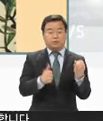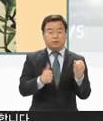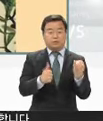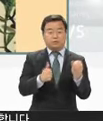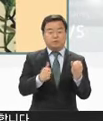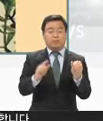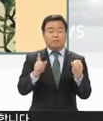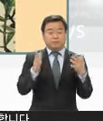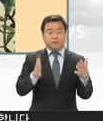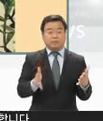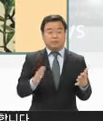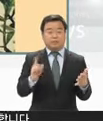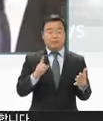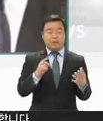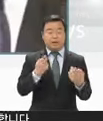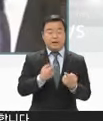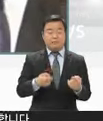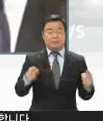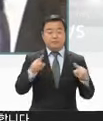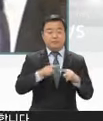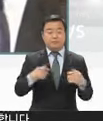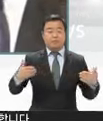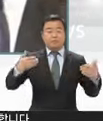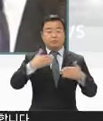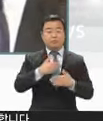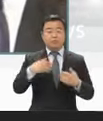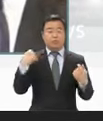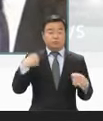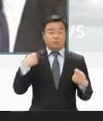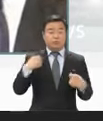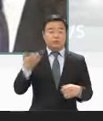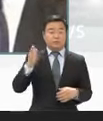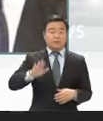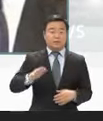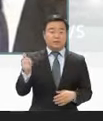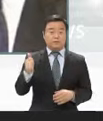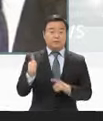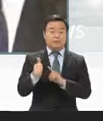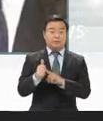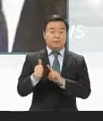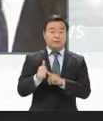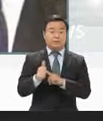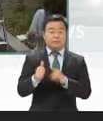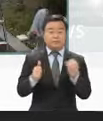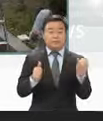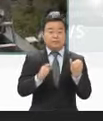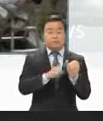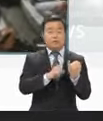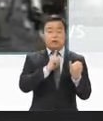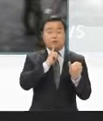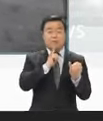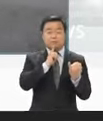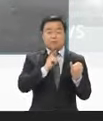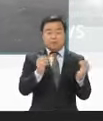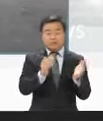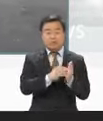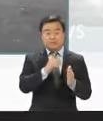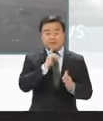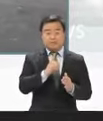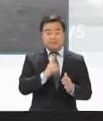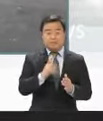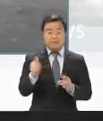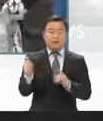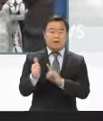부인하고 같이 마주 앉아 껴안고 춤을 추는데 배용준 씨 손이 엉덩이로 갔다는 거죠. 그래서 배용준 씨 뭐